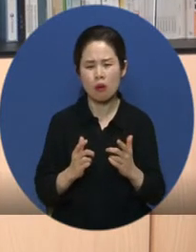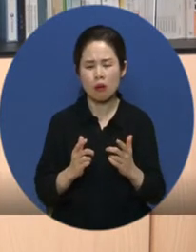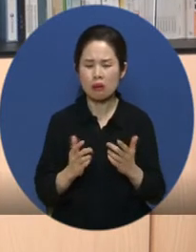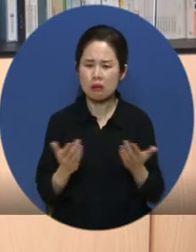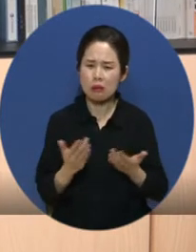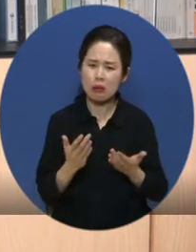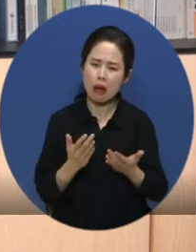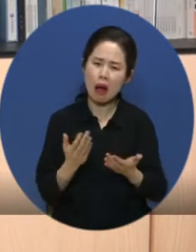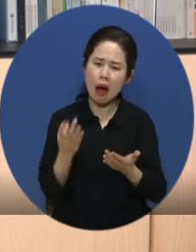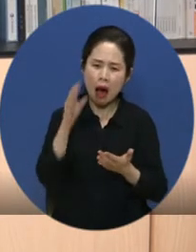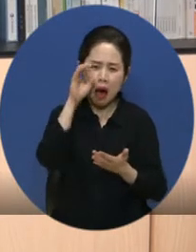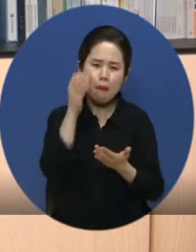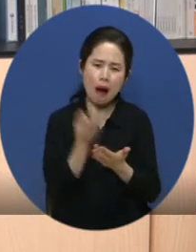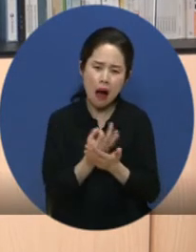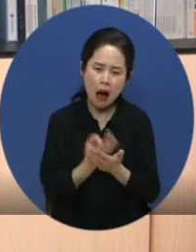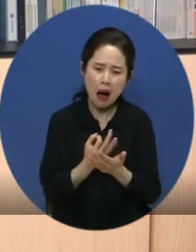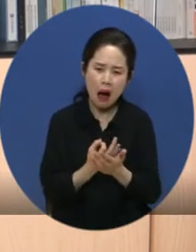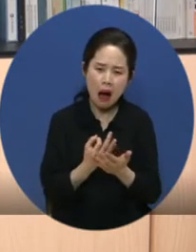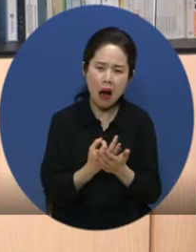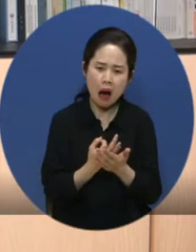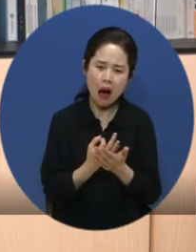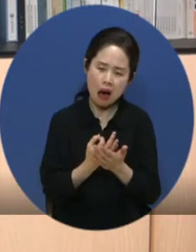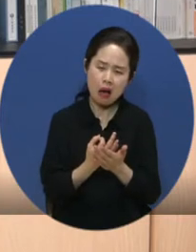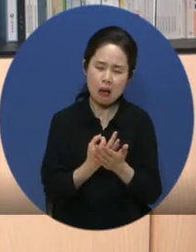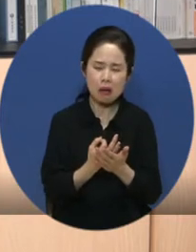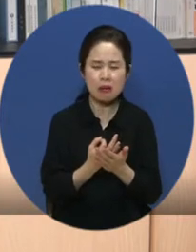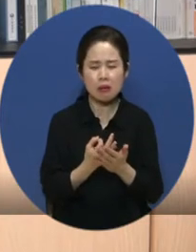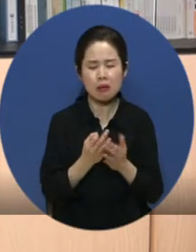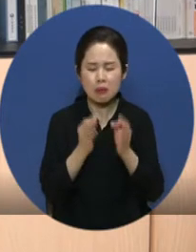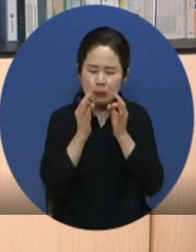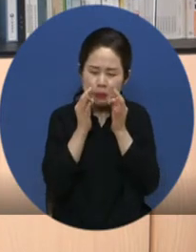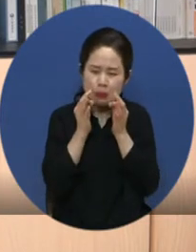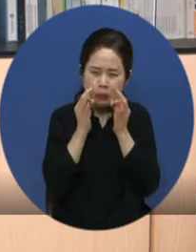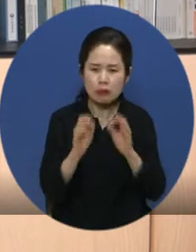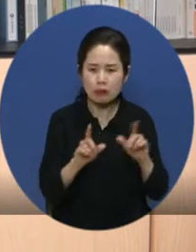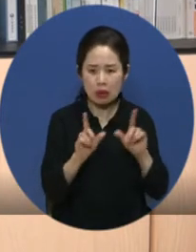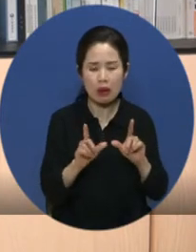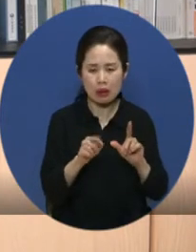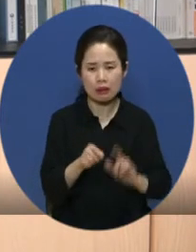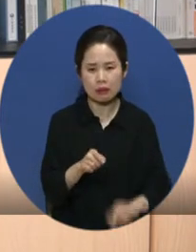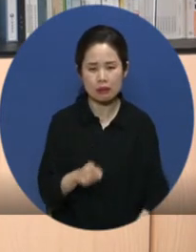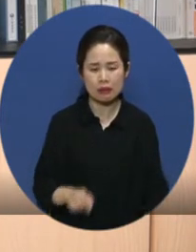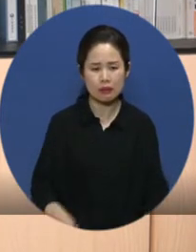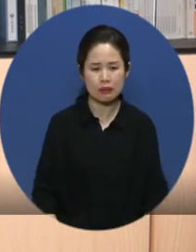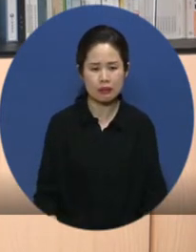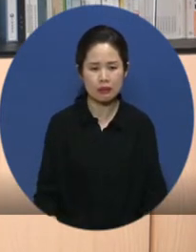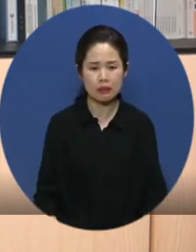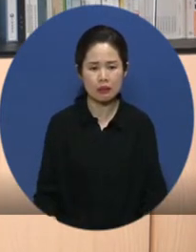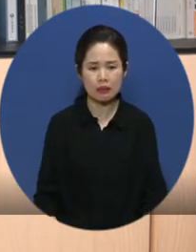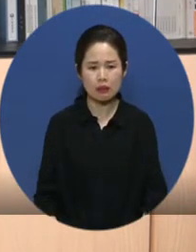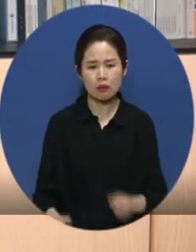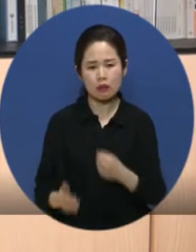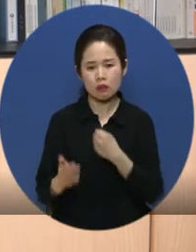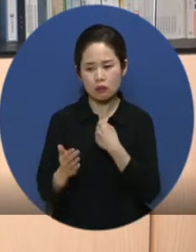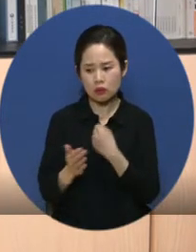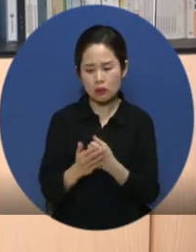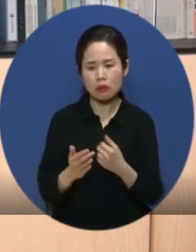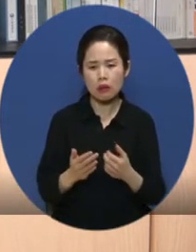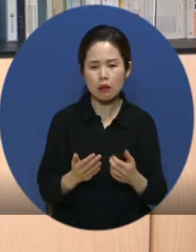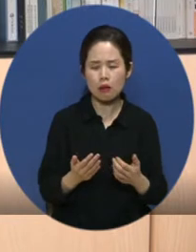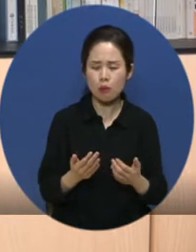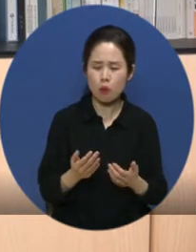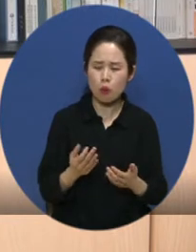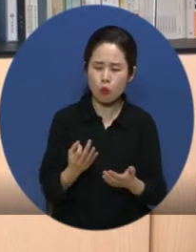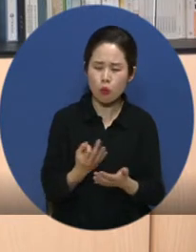불규칙적으로 일을 해서 살아가고 있어서 이런 프로그램 참여할 수 있는 여지를 못 가졌던 거죠.